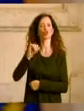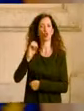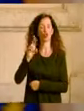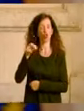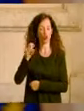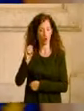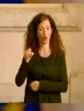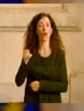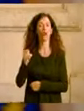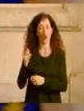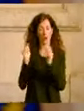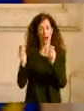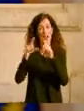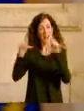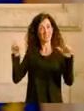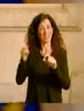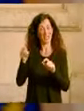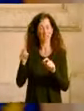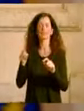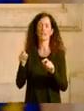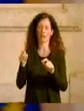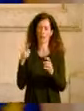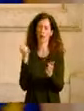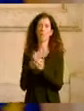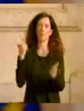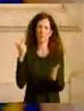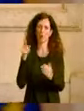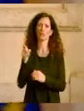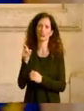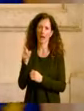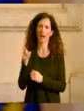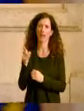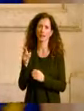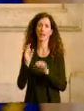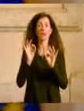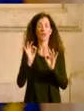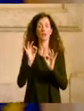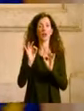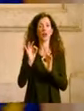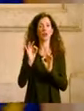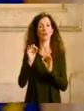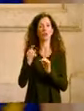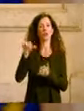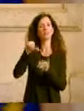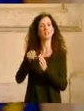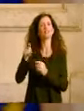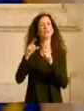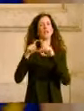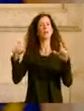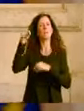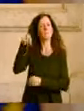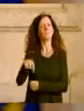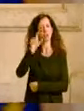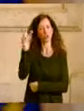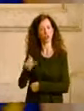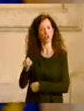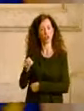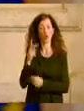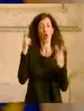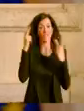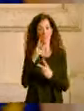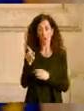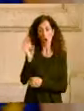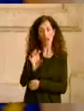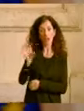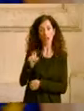gloriosa testata che poi siccome è collocata a sede del Mezzogiorno, che non è una regione facile, diciamo,